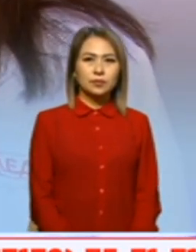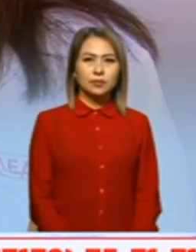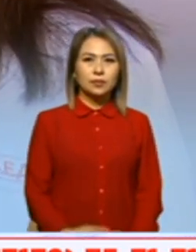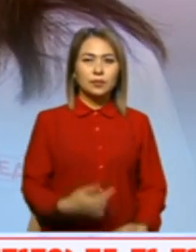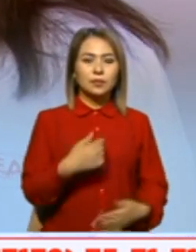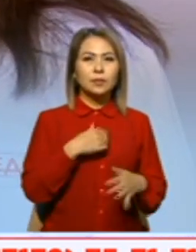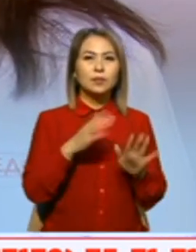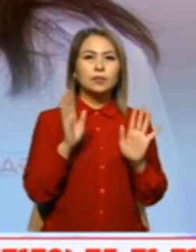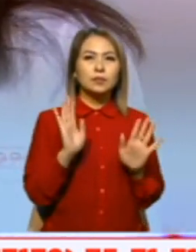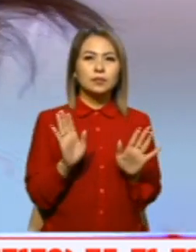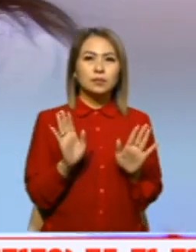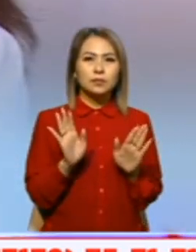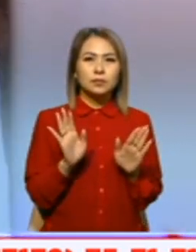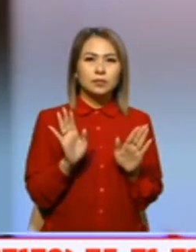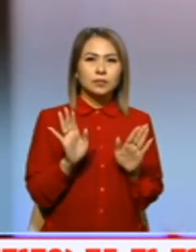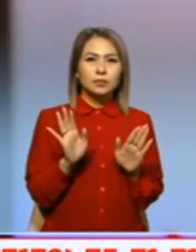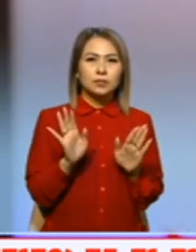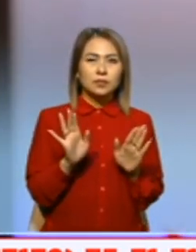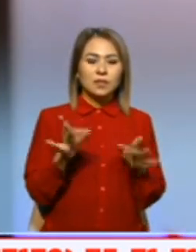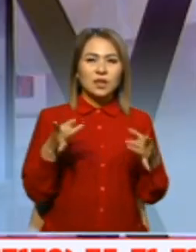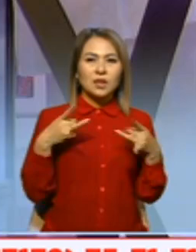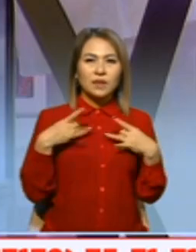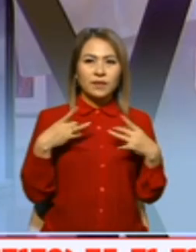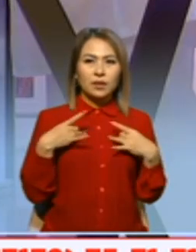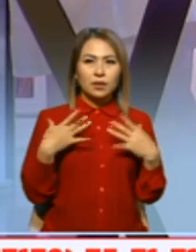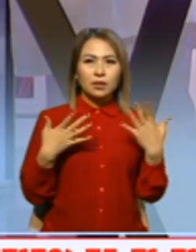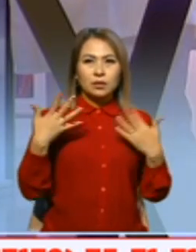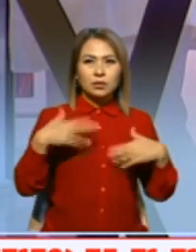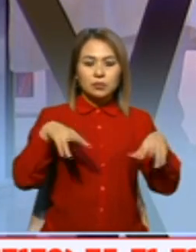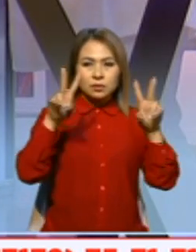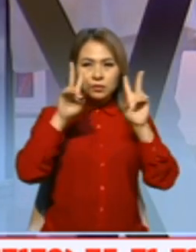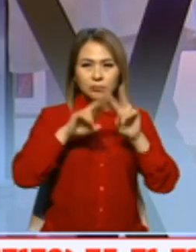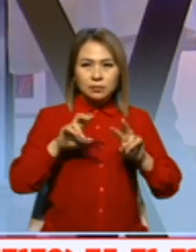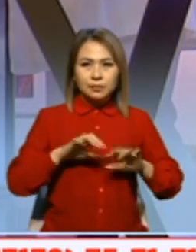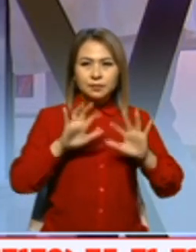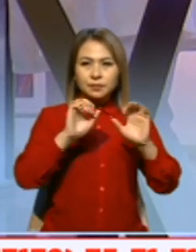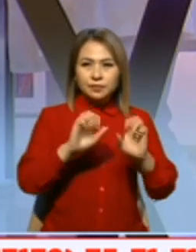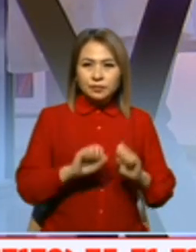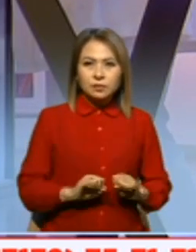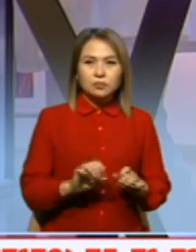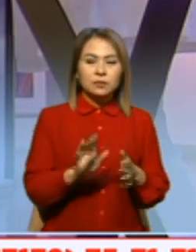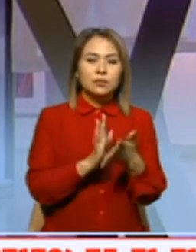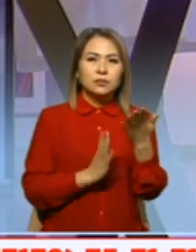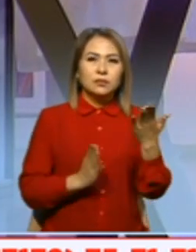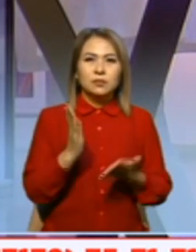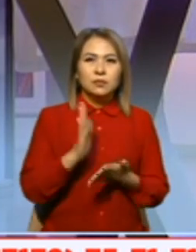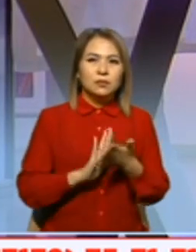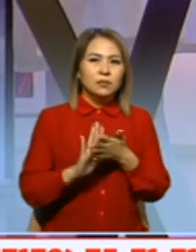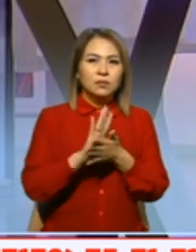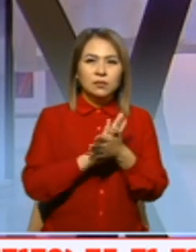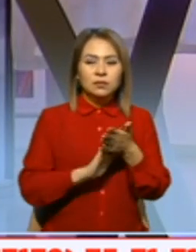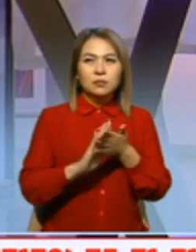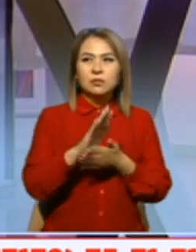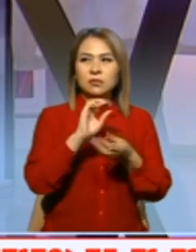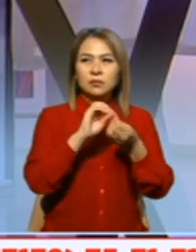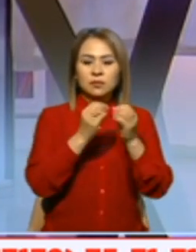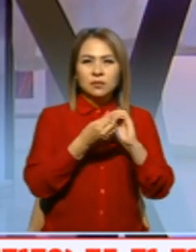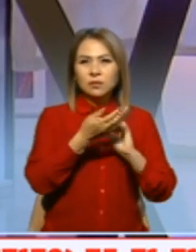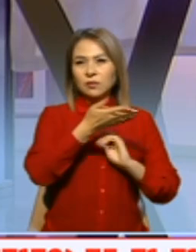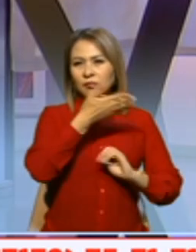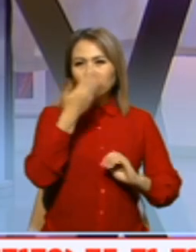ол балаға мына неврологиялық невропатолог көзі қарайды, егер ешқандай клиникалық белгілер көрмесе,